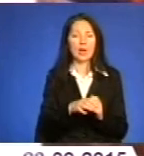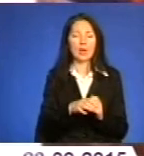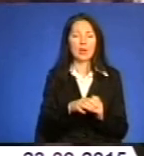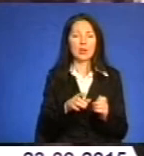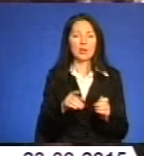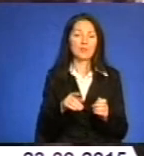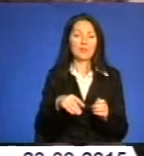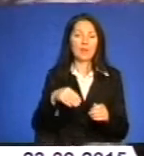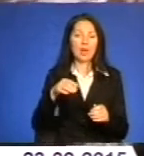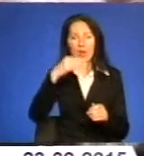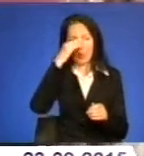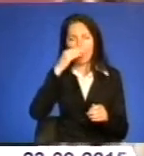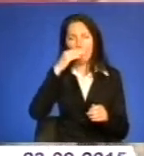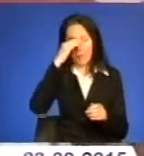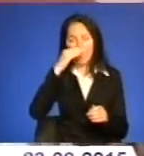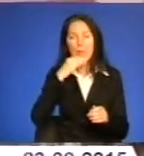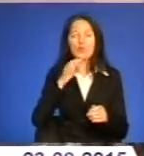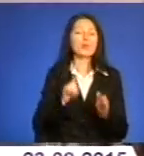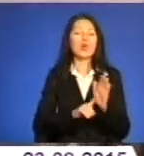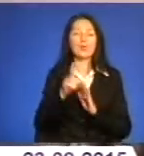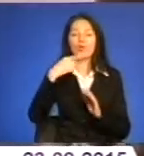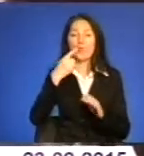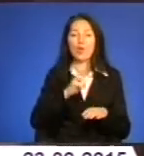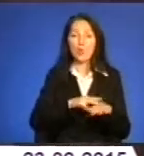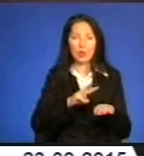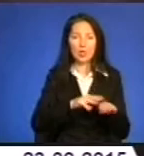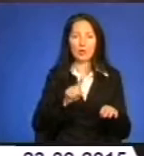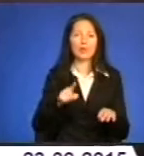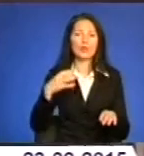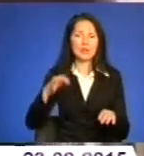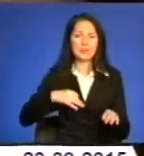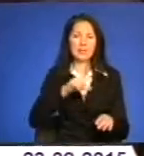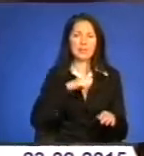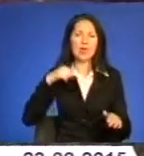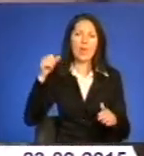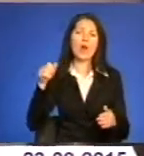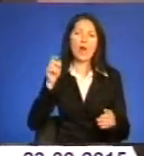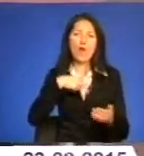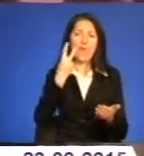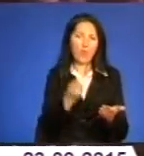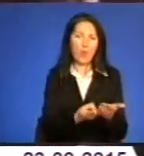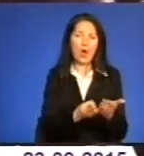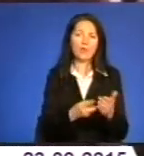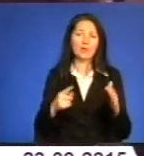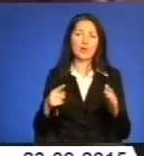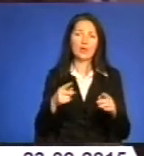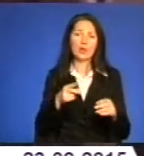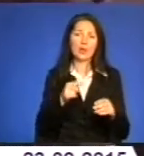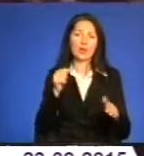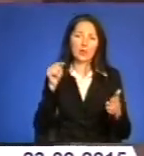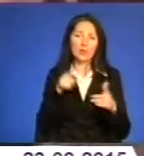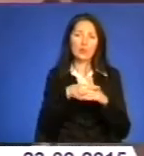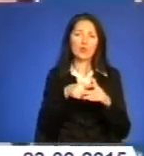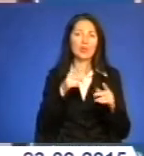намагався нав'язати правоохоронцям. Проте міліціонерам вистачило аргументів, аби порушити кримінальне провадження за фактом вбивства. І